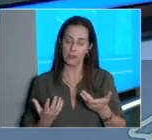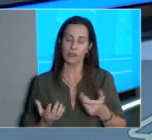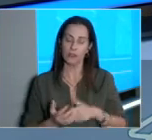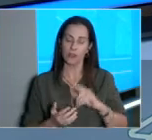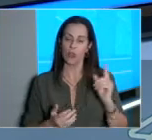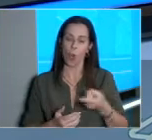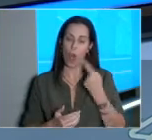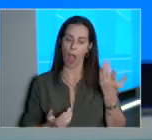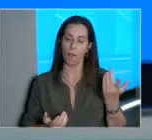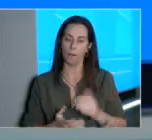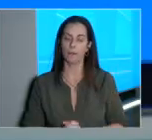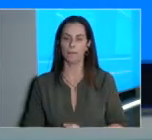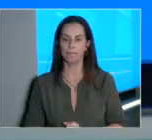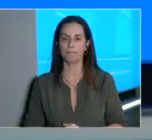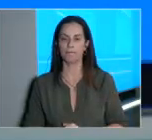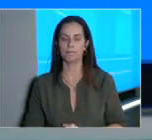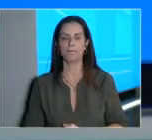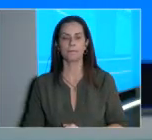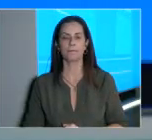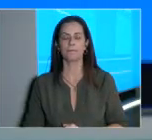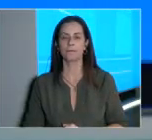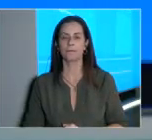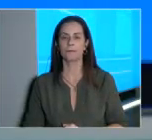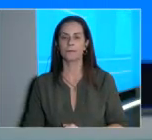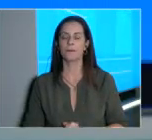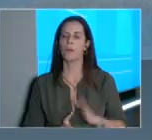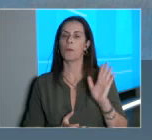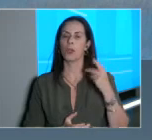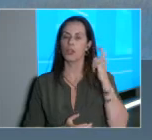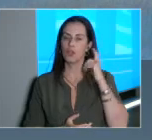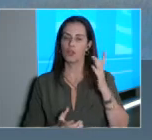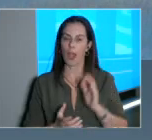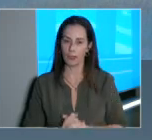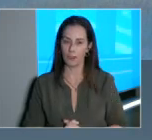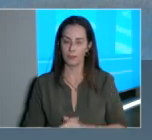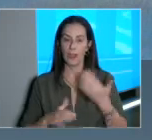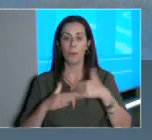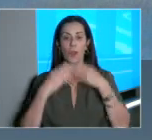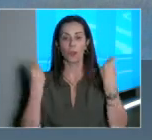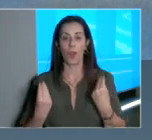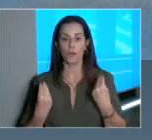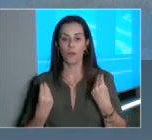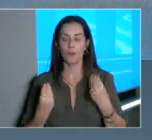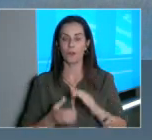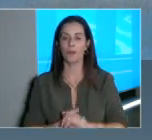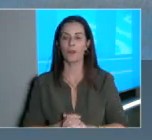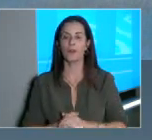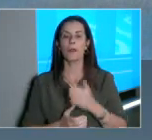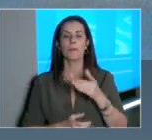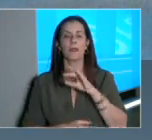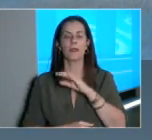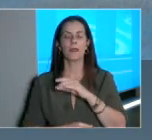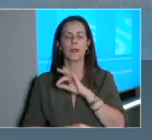שהוציא מכולם את הרגשות האזים. טוב, בואו נשמע את הצד השני של המתרס. בוקר טוב לחבר הכנסת אלי אבידר מישראל